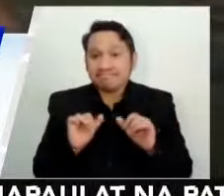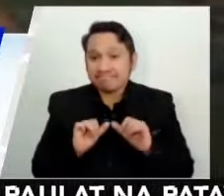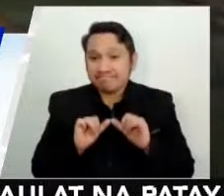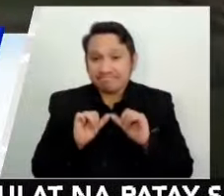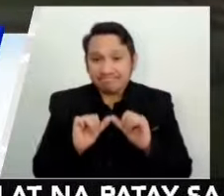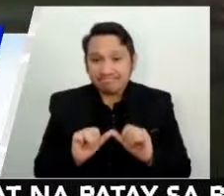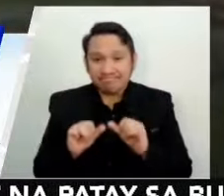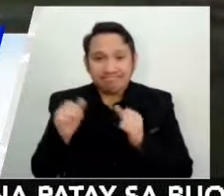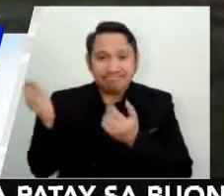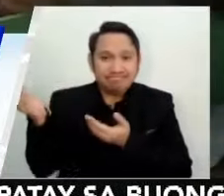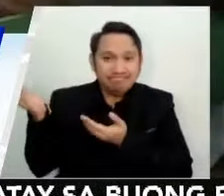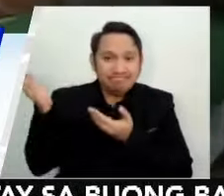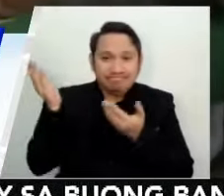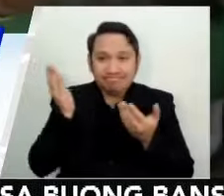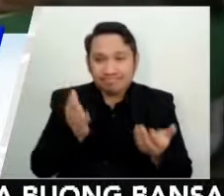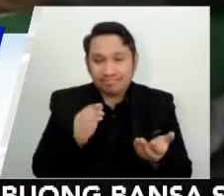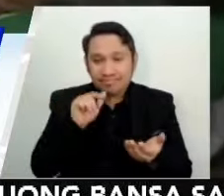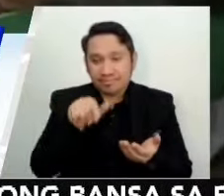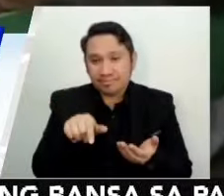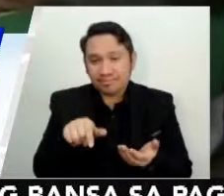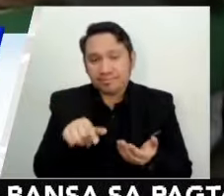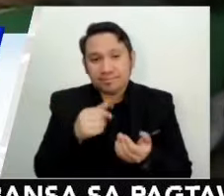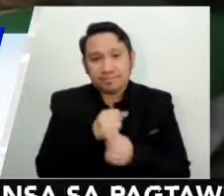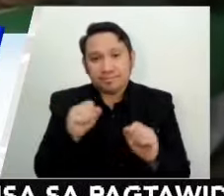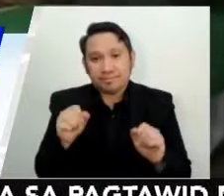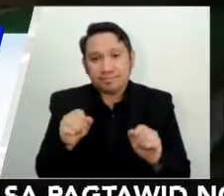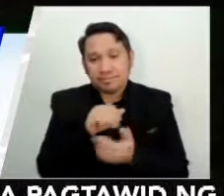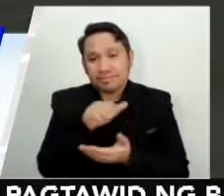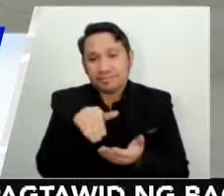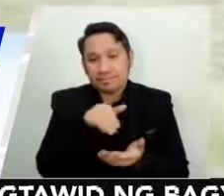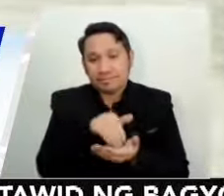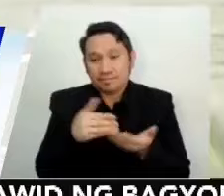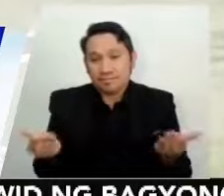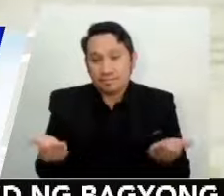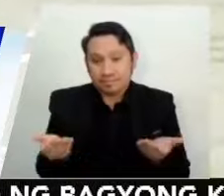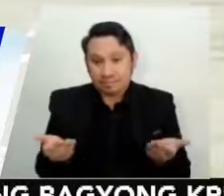sa mga evacuation center dito sa Kasiguran, Aurora.